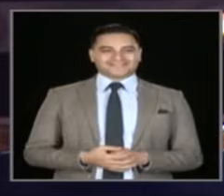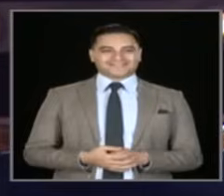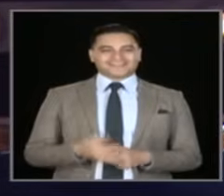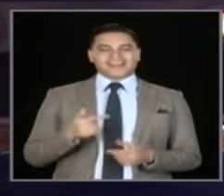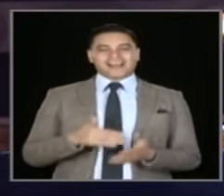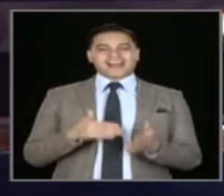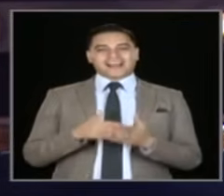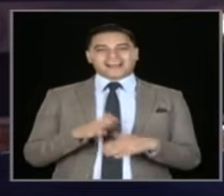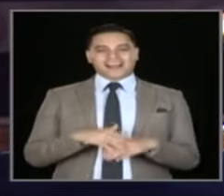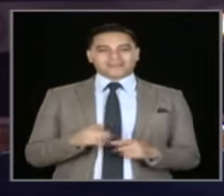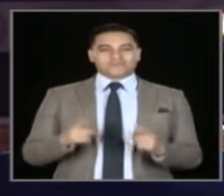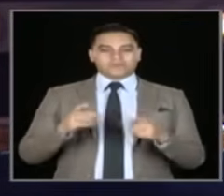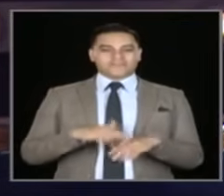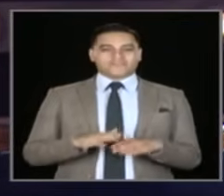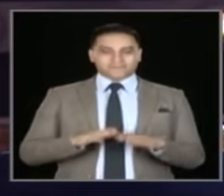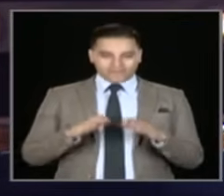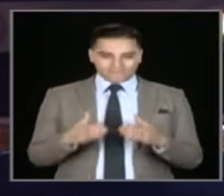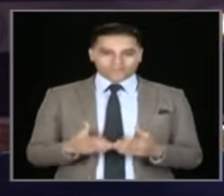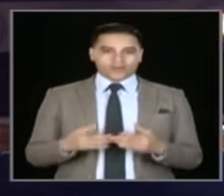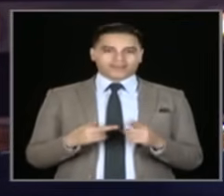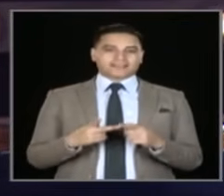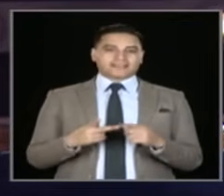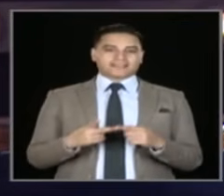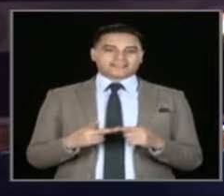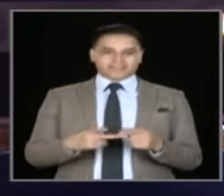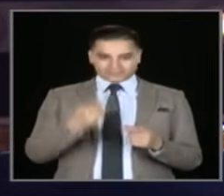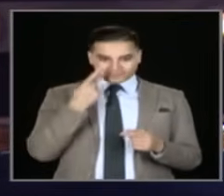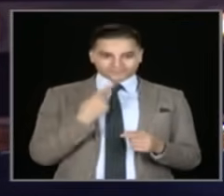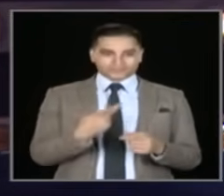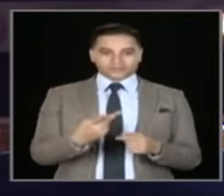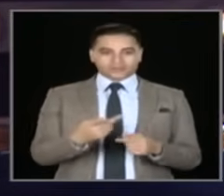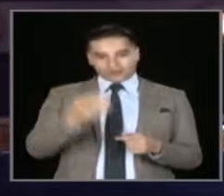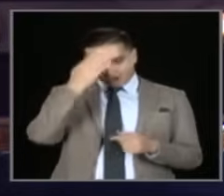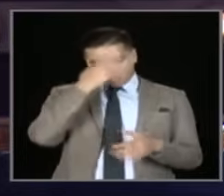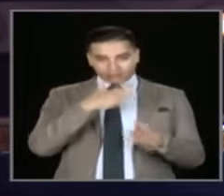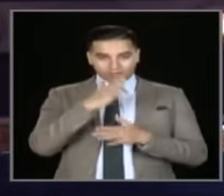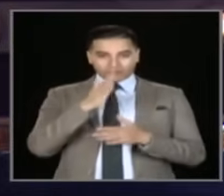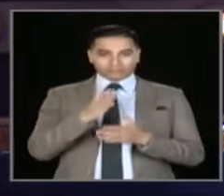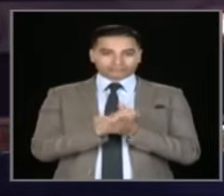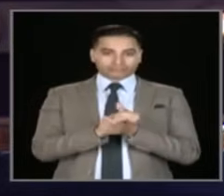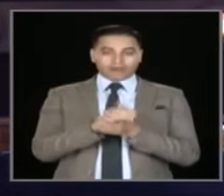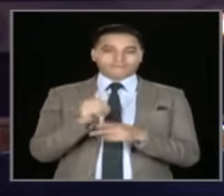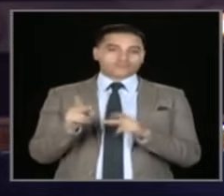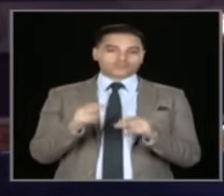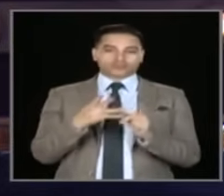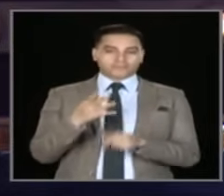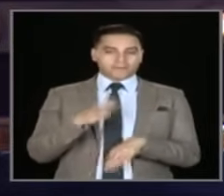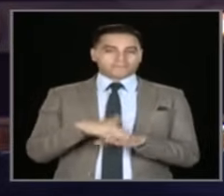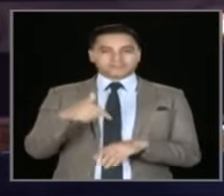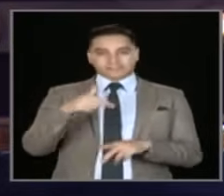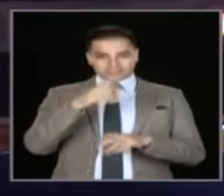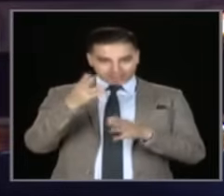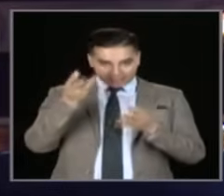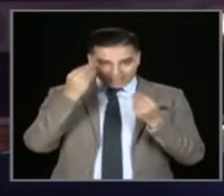اخر مباراه في دوري المجموعات في المجموعه الثانيه، والعباقره اصحاب في الموسم الرابع،